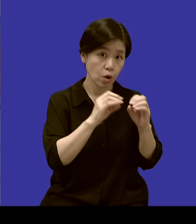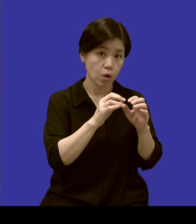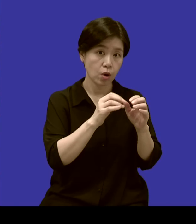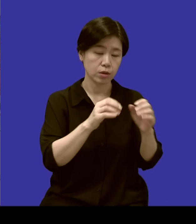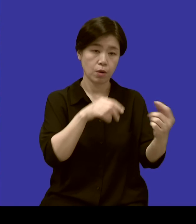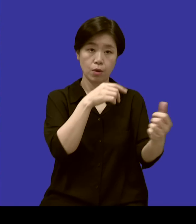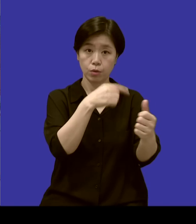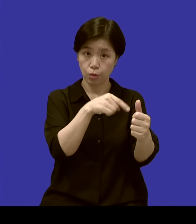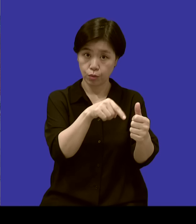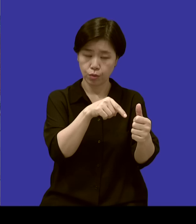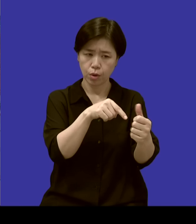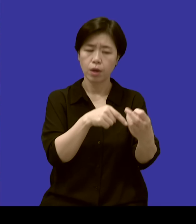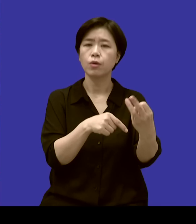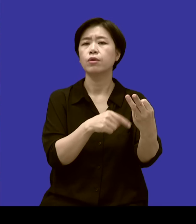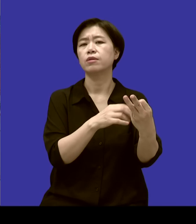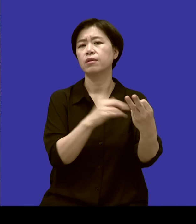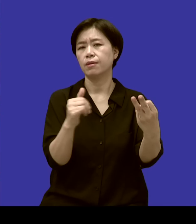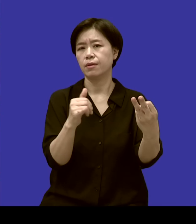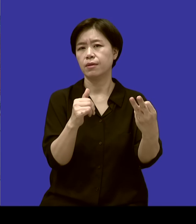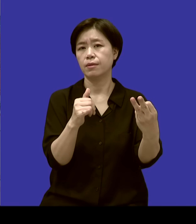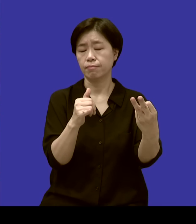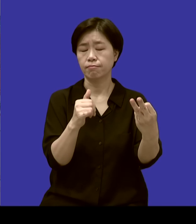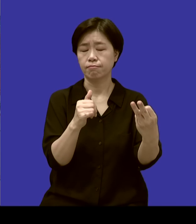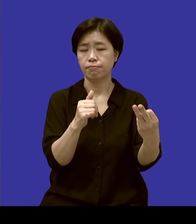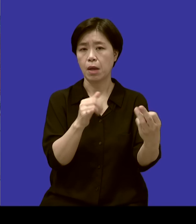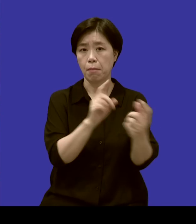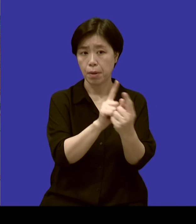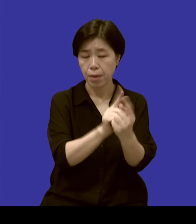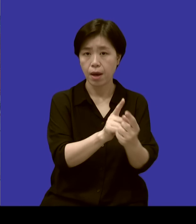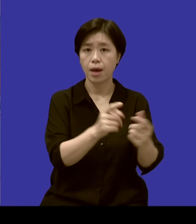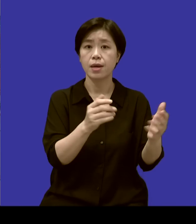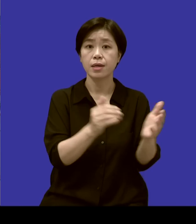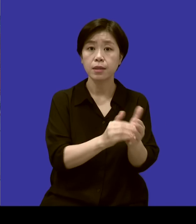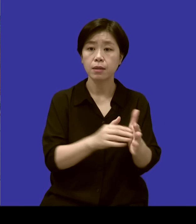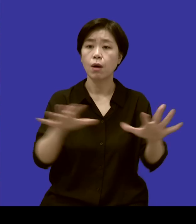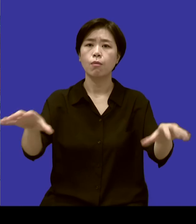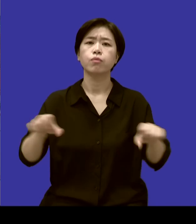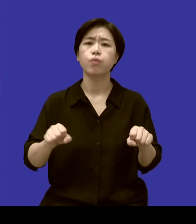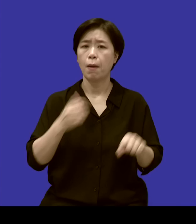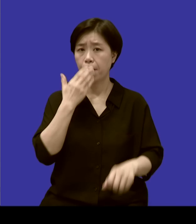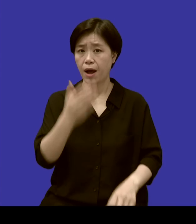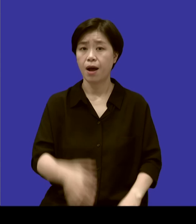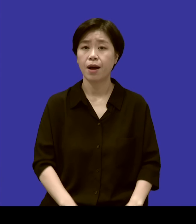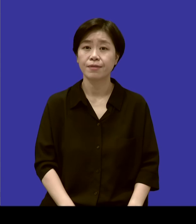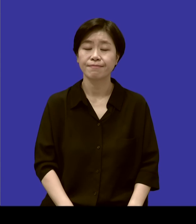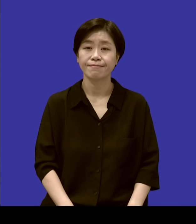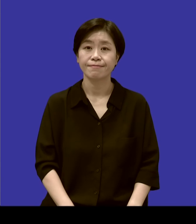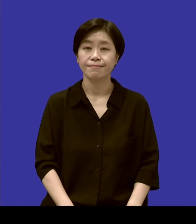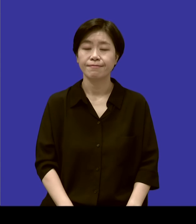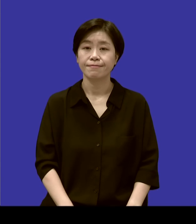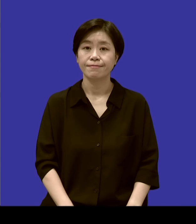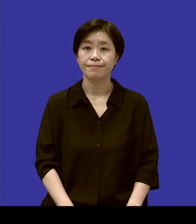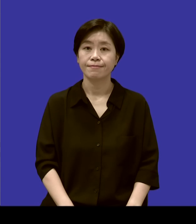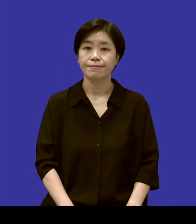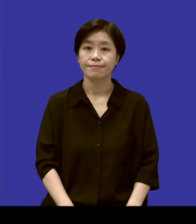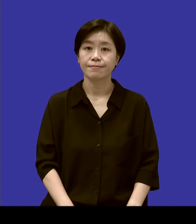보냈어요. 2008년부터 쭉 그렇게 해왔어요. 지금 작품 쉬지 않고 하고 계시잖아요. 네, 그래서